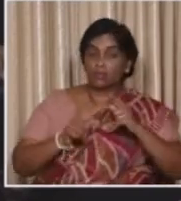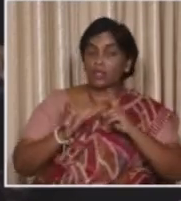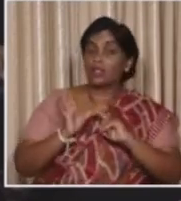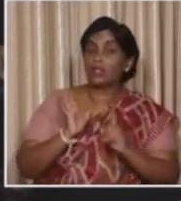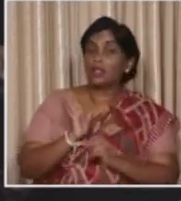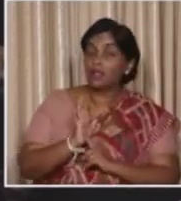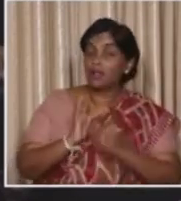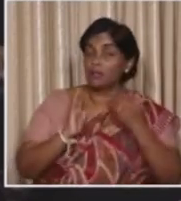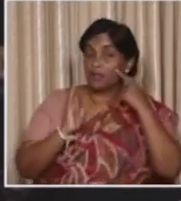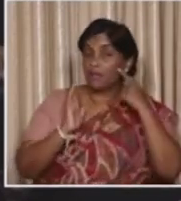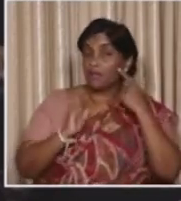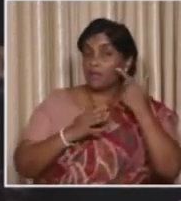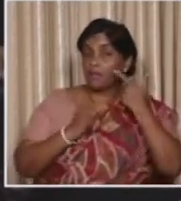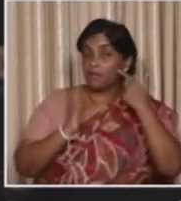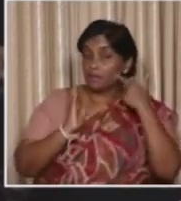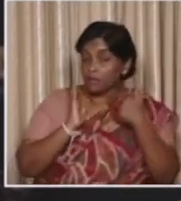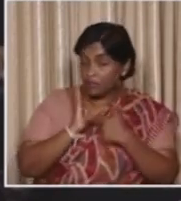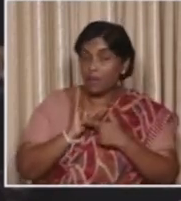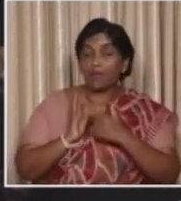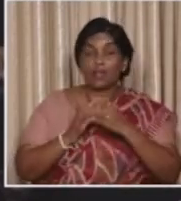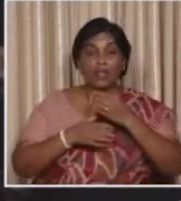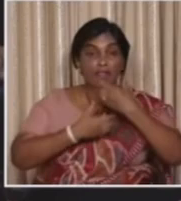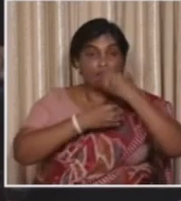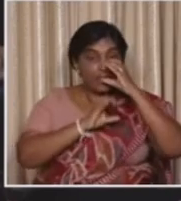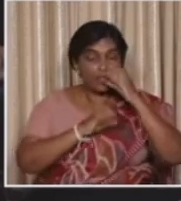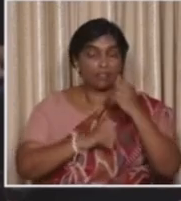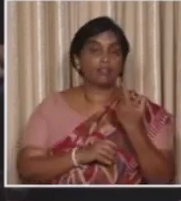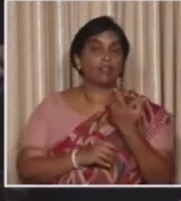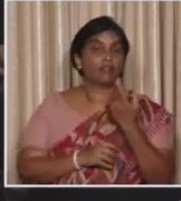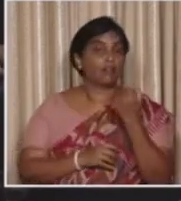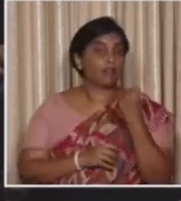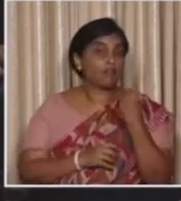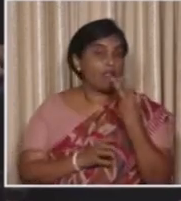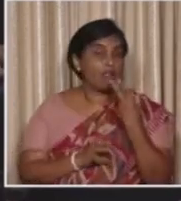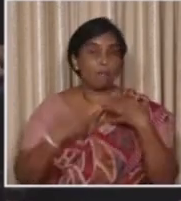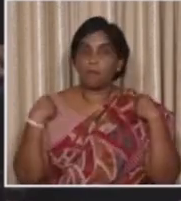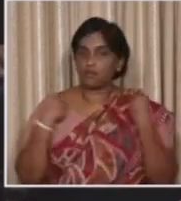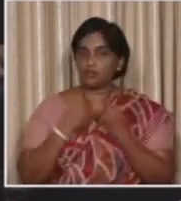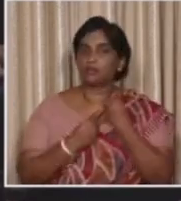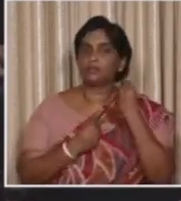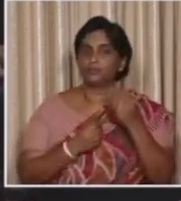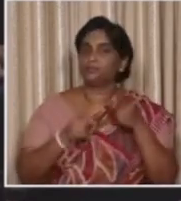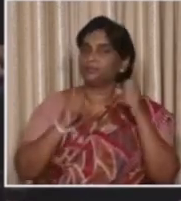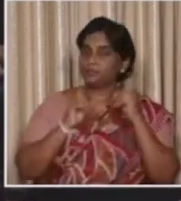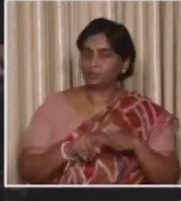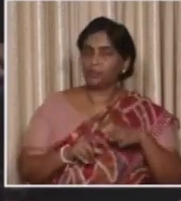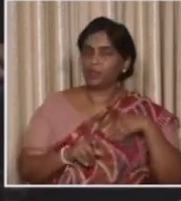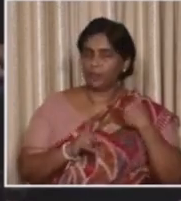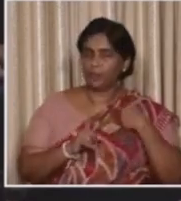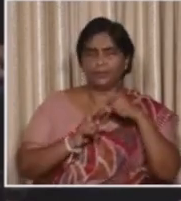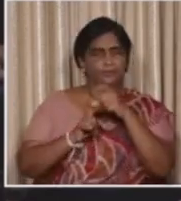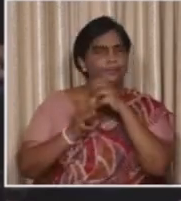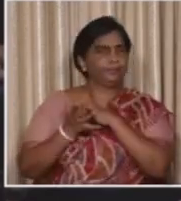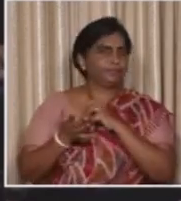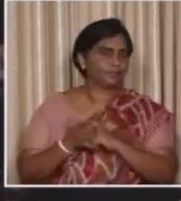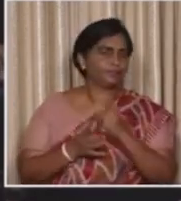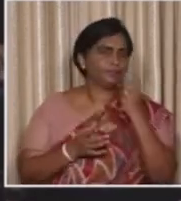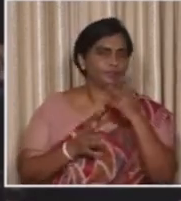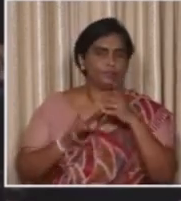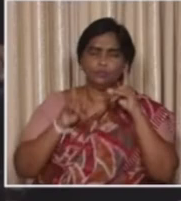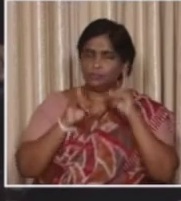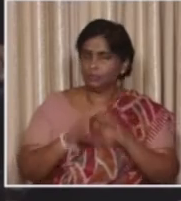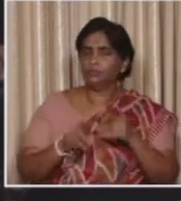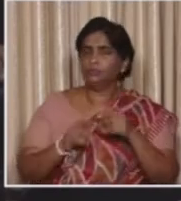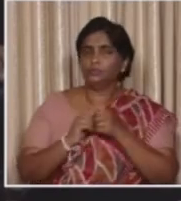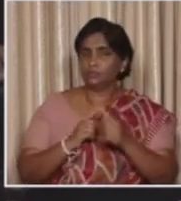පෙළ, විද්‍යාව, ගණිතය හදාරන්න පුළුවන් පහසුකම් ටිකක් ලබා දෙන්න. ඉතින් මේ ප්‍රධාන දිස්ත්‍රික්ක කීපෙම එහෙම නැ